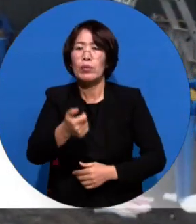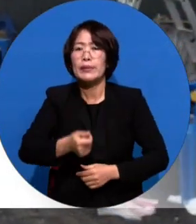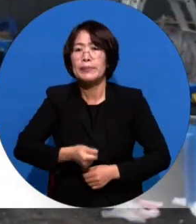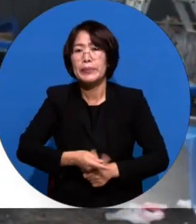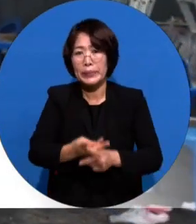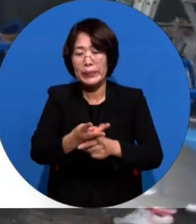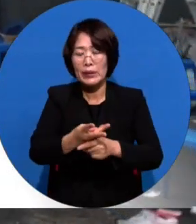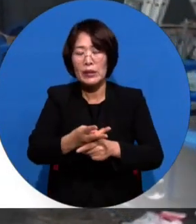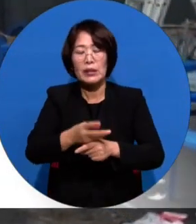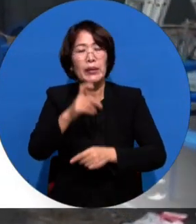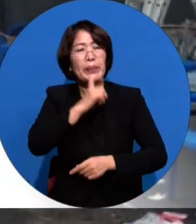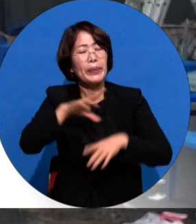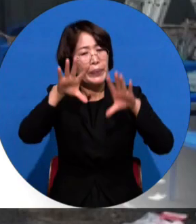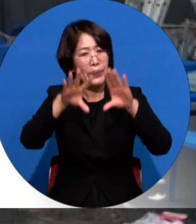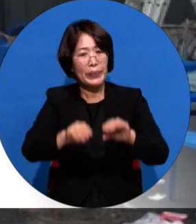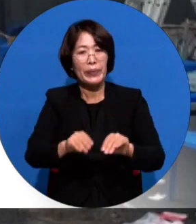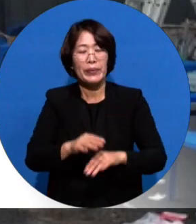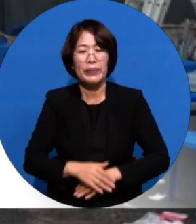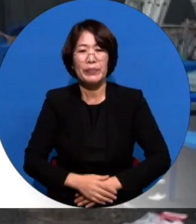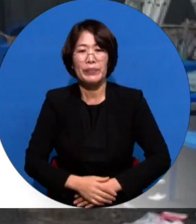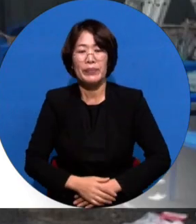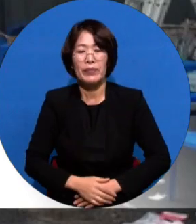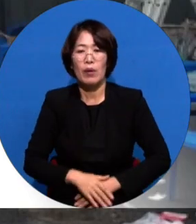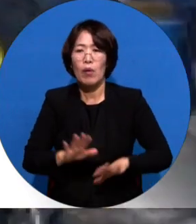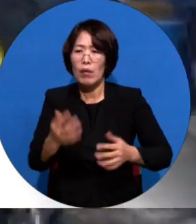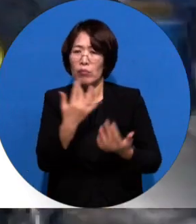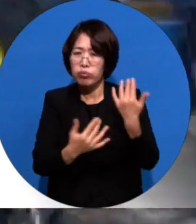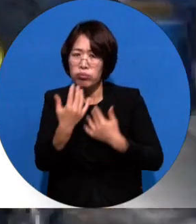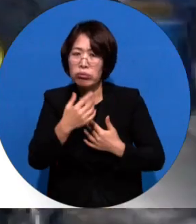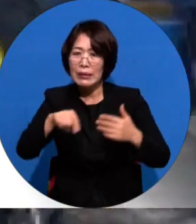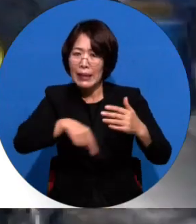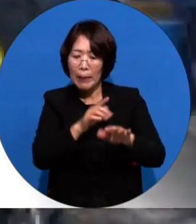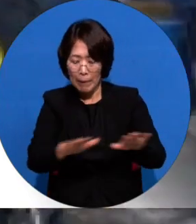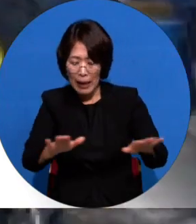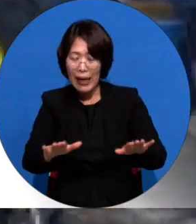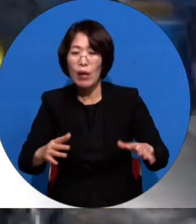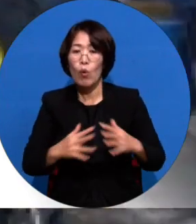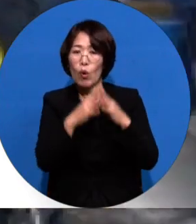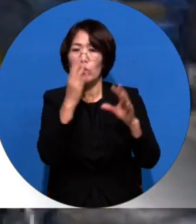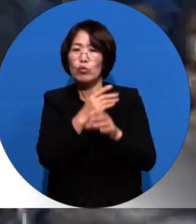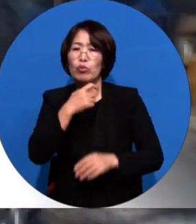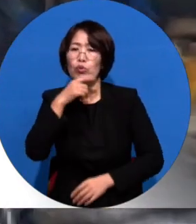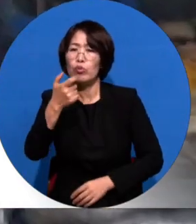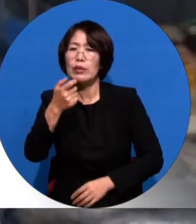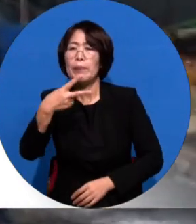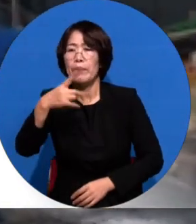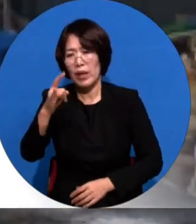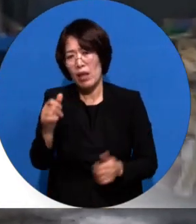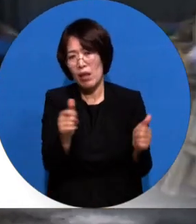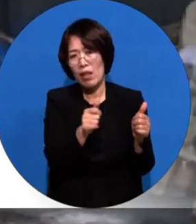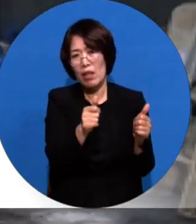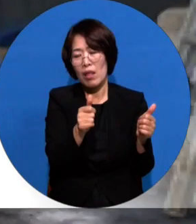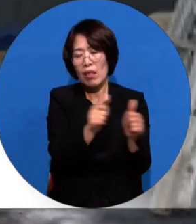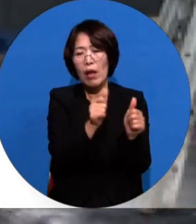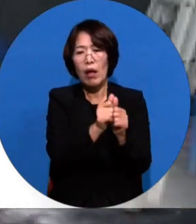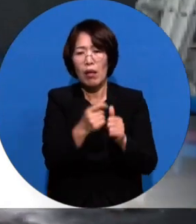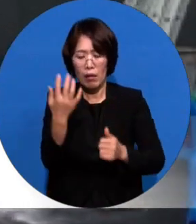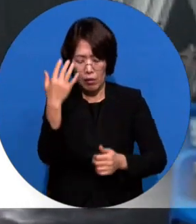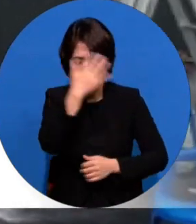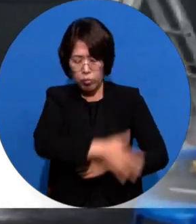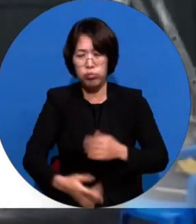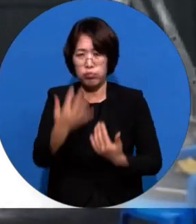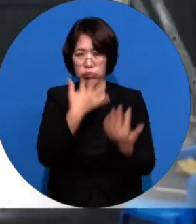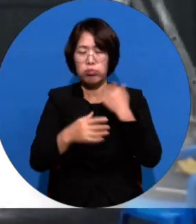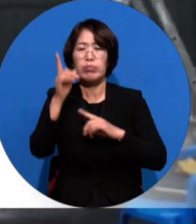10여분 만에 진화됐습니다 오늘 화재로 창고 바닥 공사 중이던 60대 작업자가 전신의 화상을